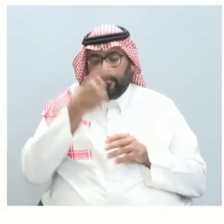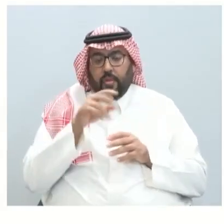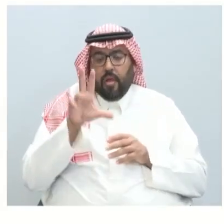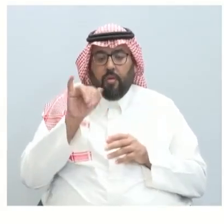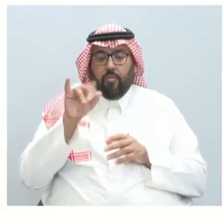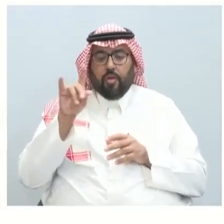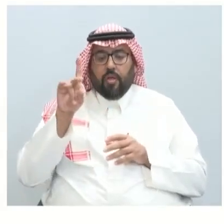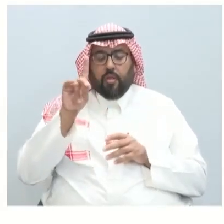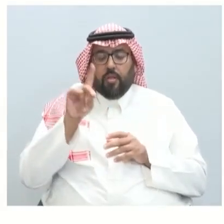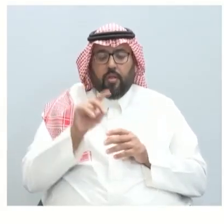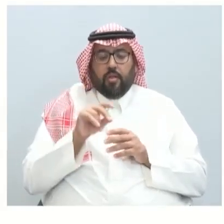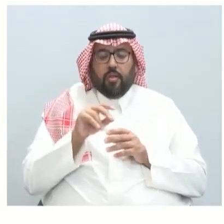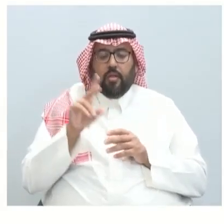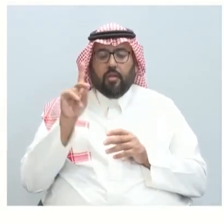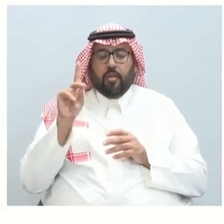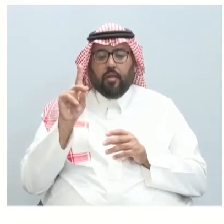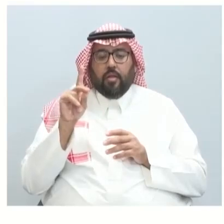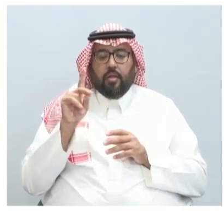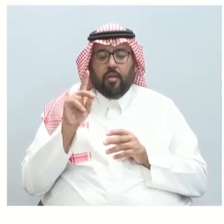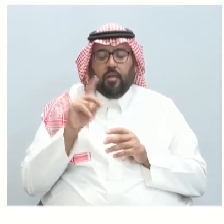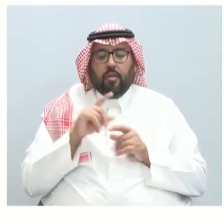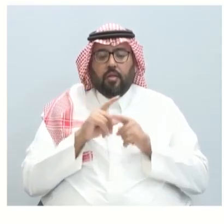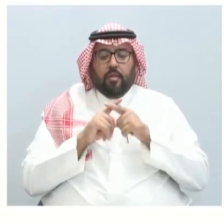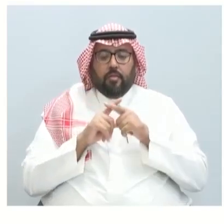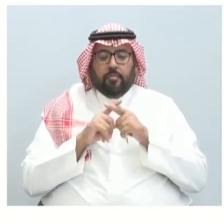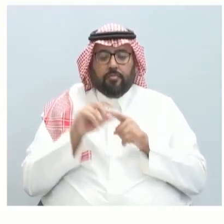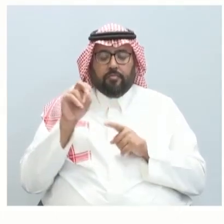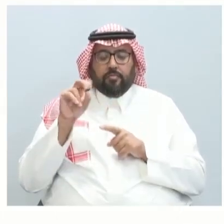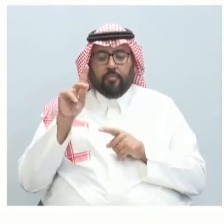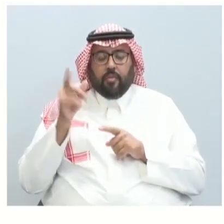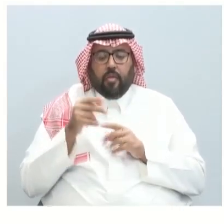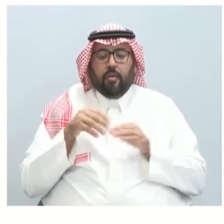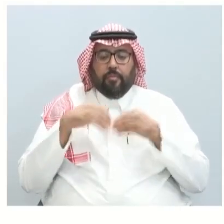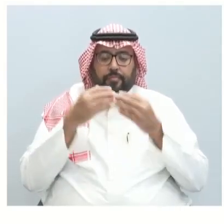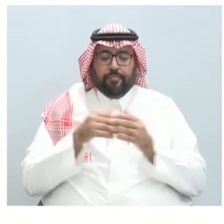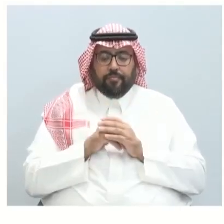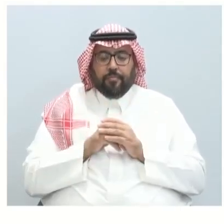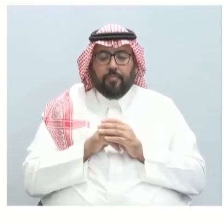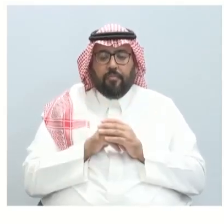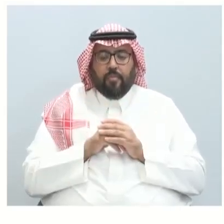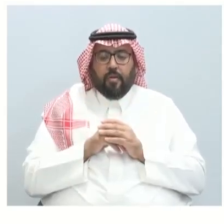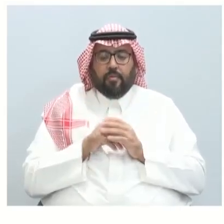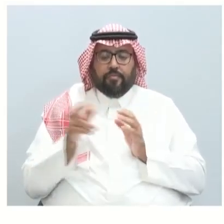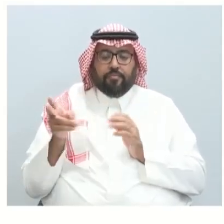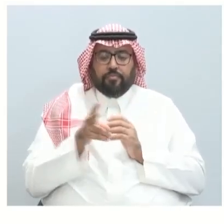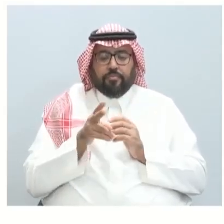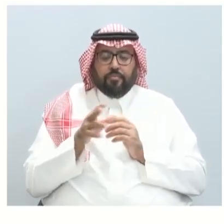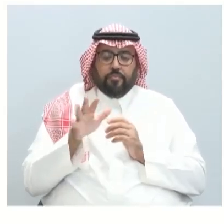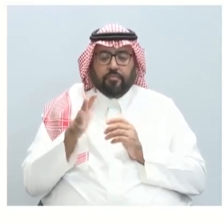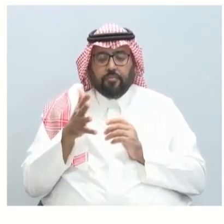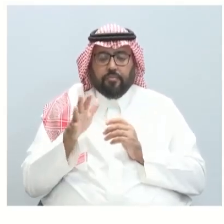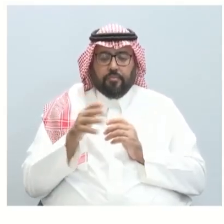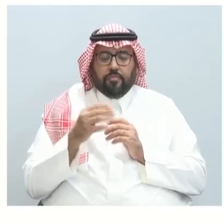المحيط يساوي طاء مضروبا في القطر صح ولا لابطال وبعد ذلك نقول انه يساوي تقريبا